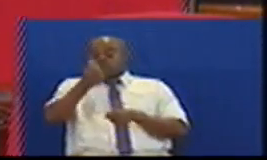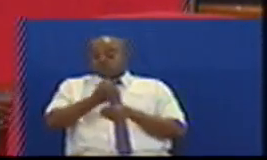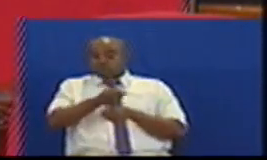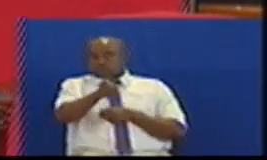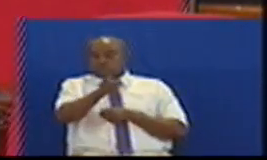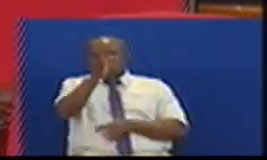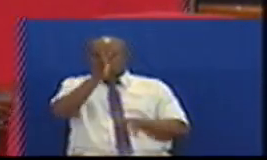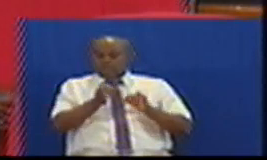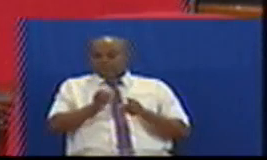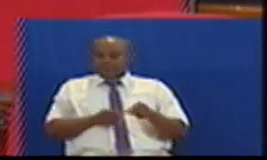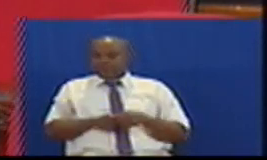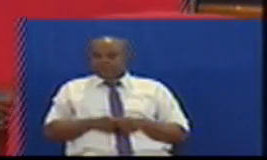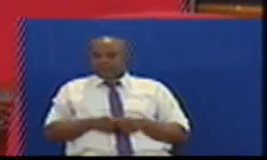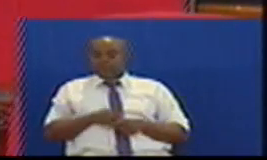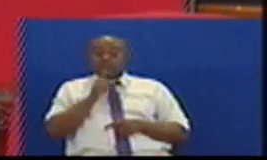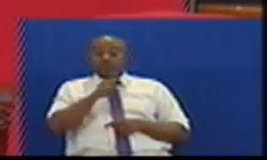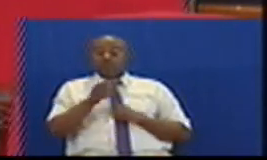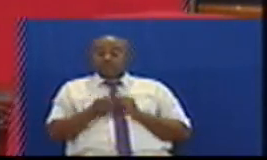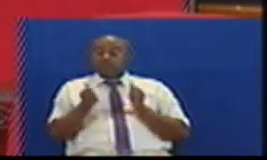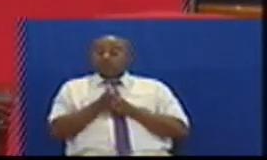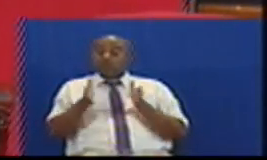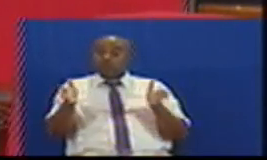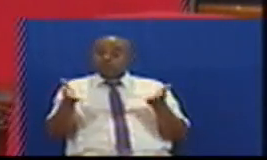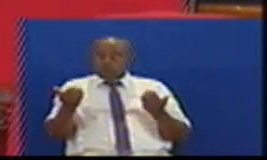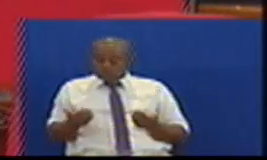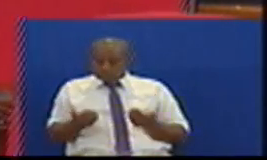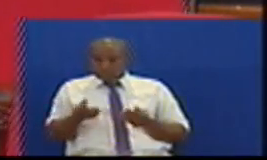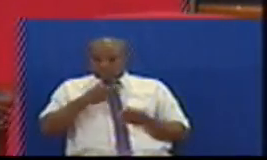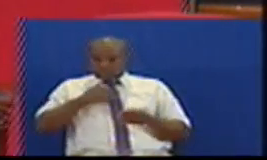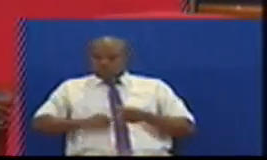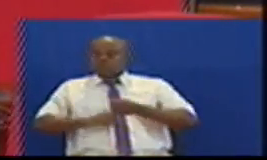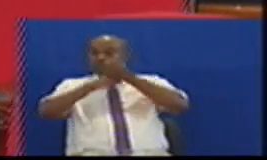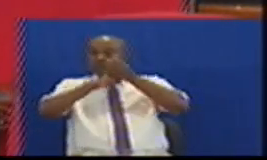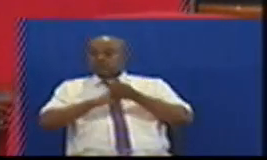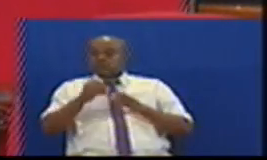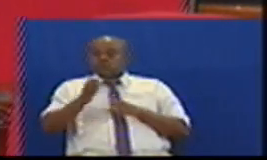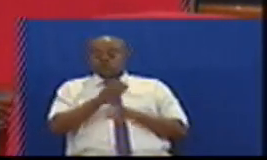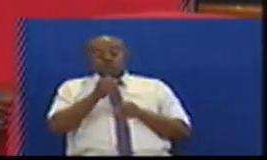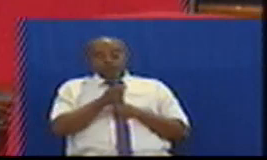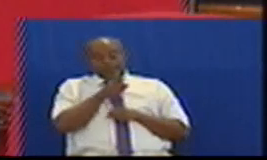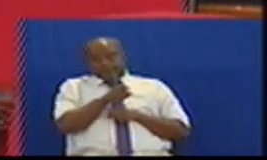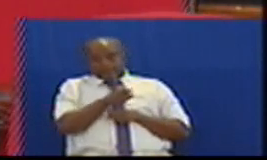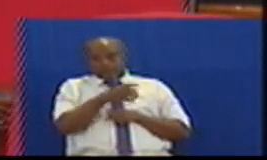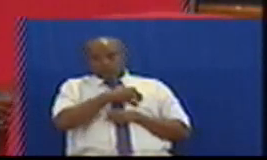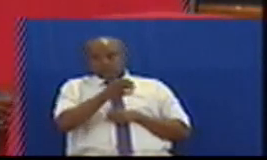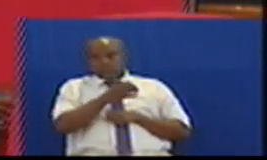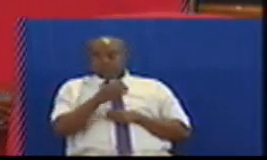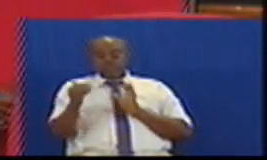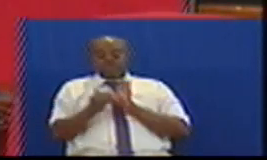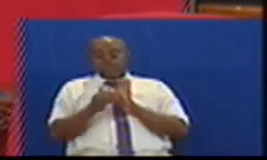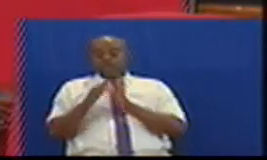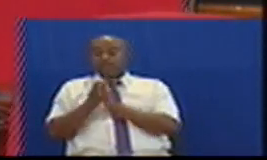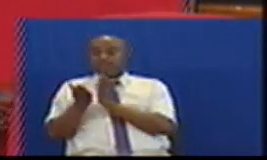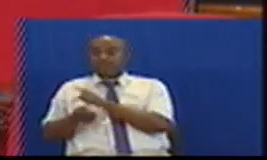ukamilifu. Kuna jambo kubwa ambalo linanishawishi tuunge mkono bajeti hii ya Wizara ya Katiba na Sheria. Wanasema